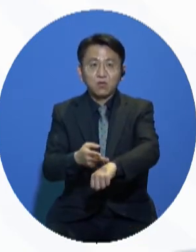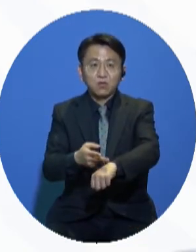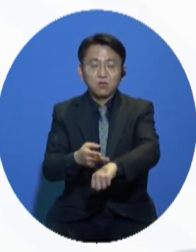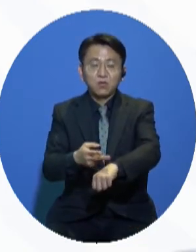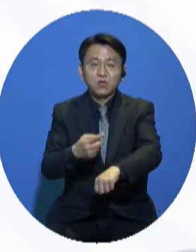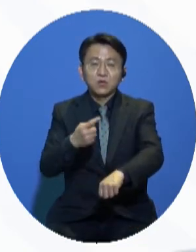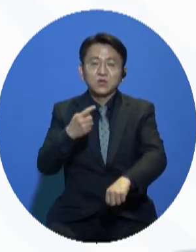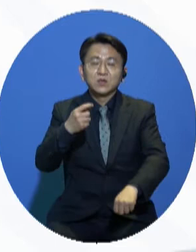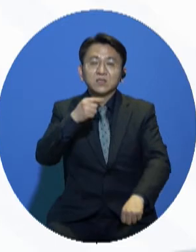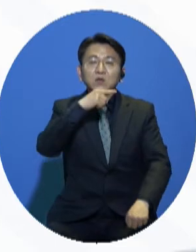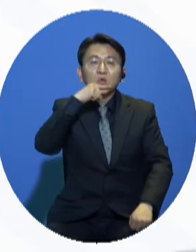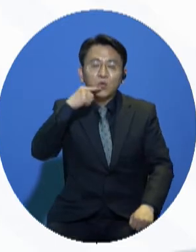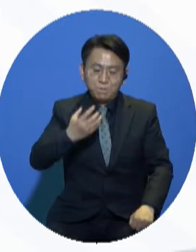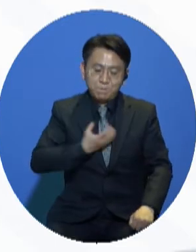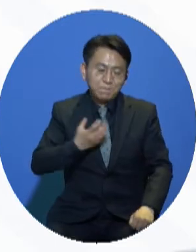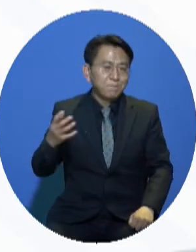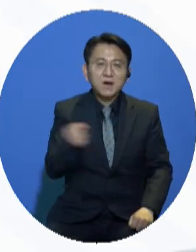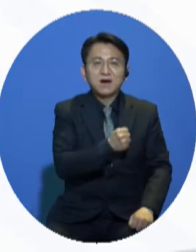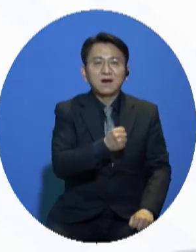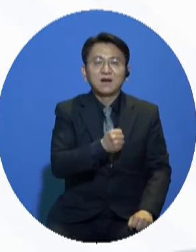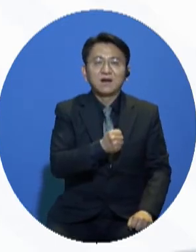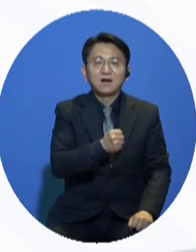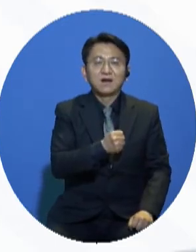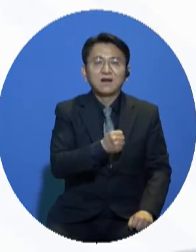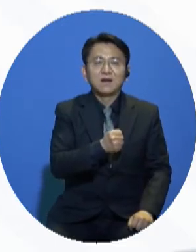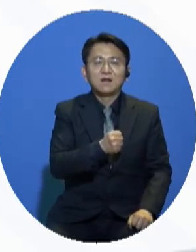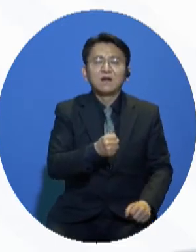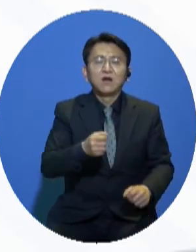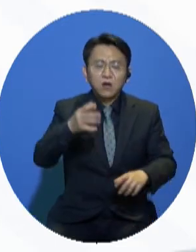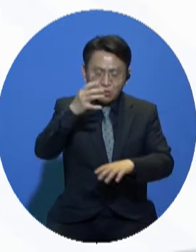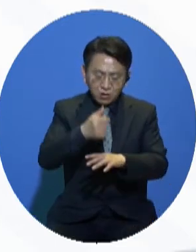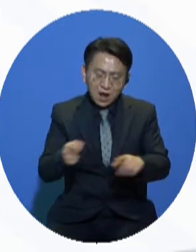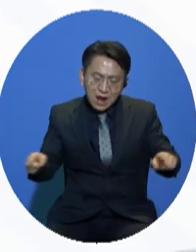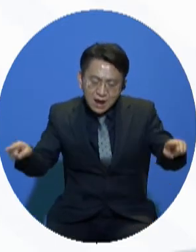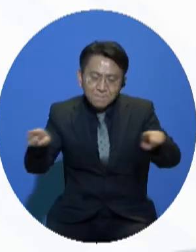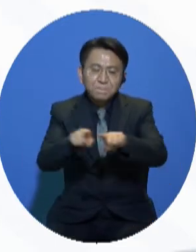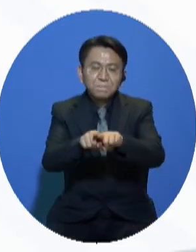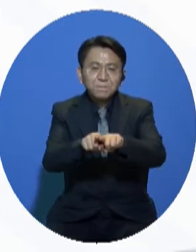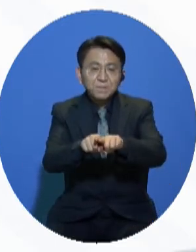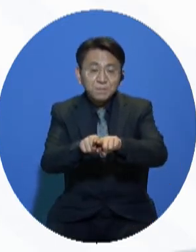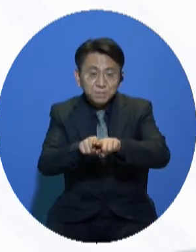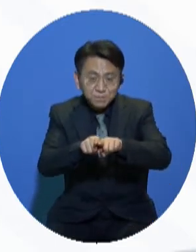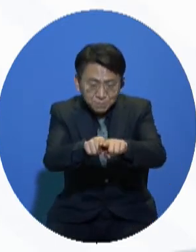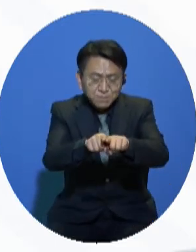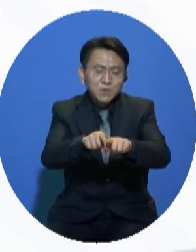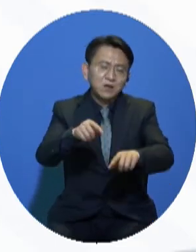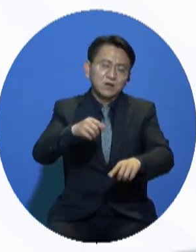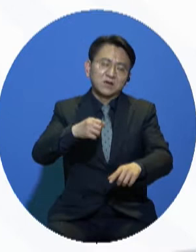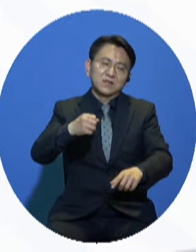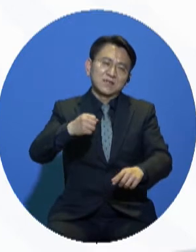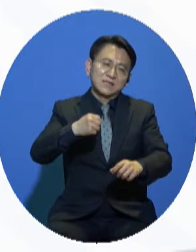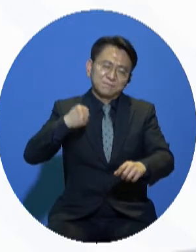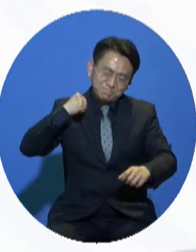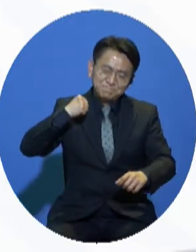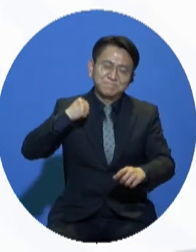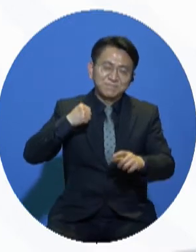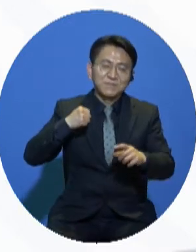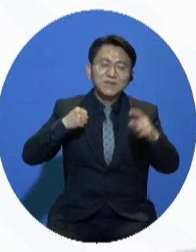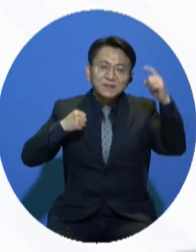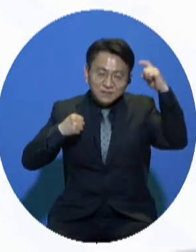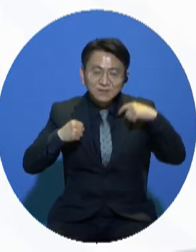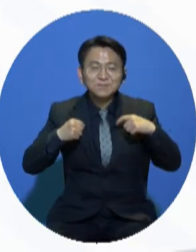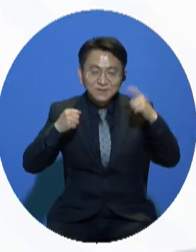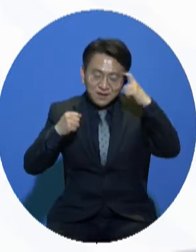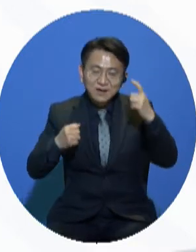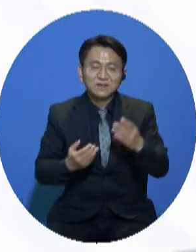종목에서는 동메달을 땄습니다. Together we are 따라서 함께 한다면 훨씬 더 강한 힘을 발휘할 수 있다라는 것을 느낄 수가 있었는데 이것이 바로